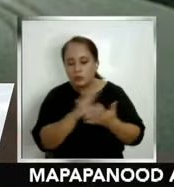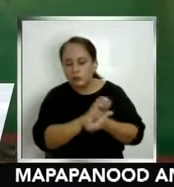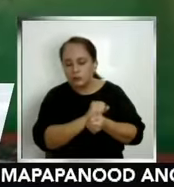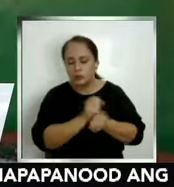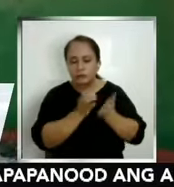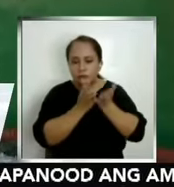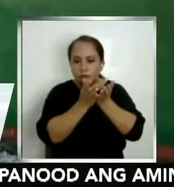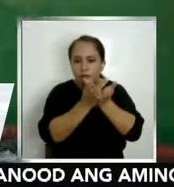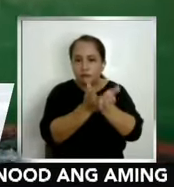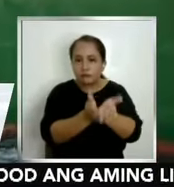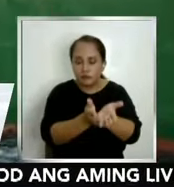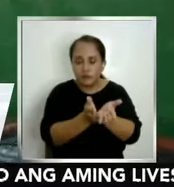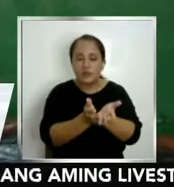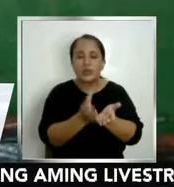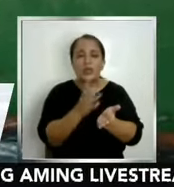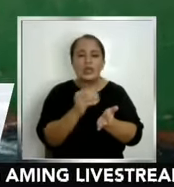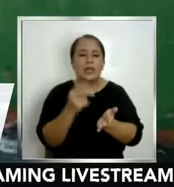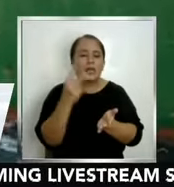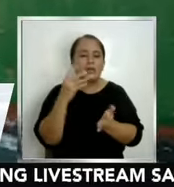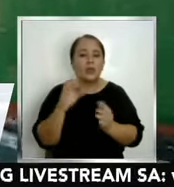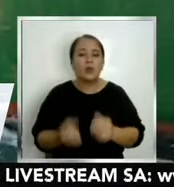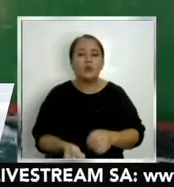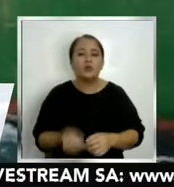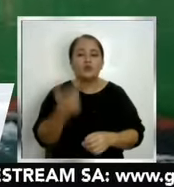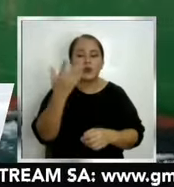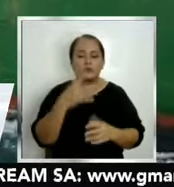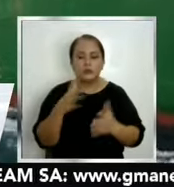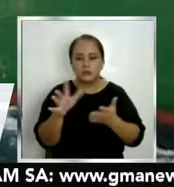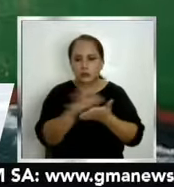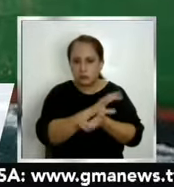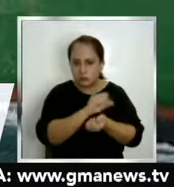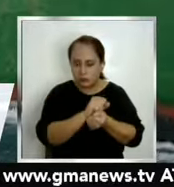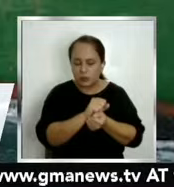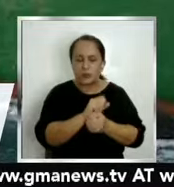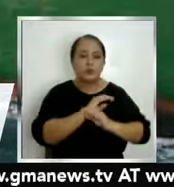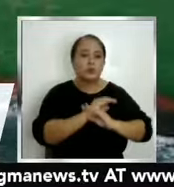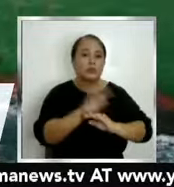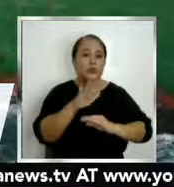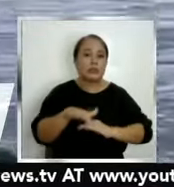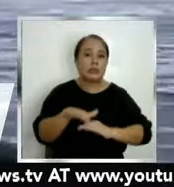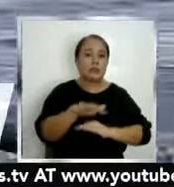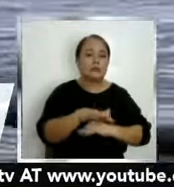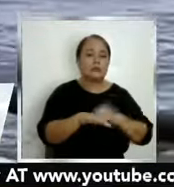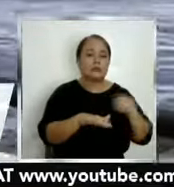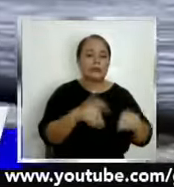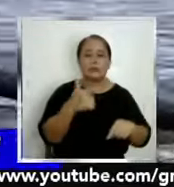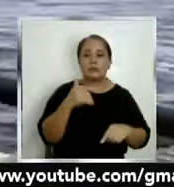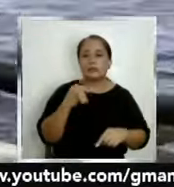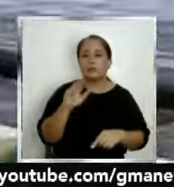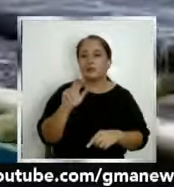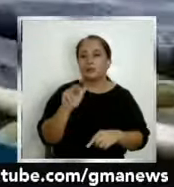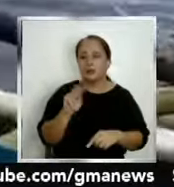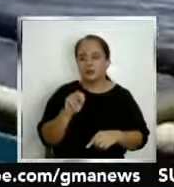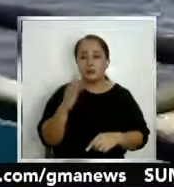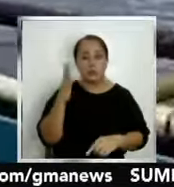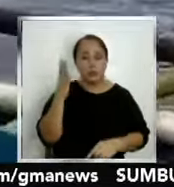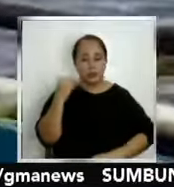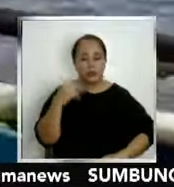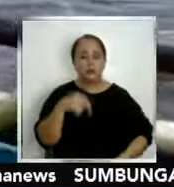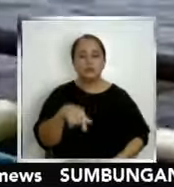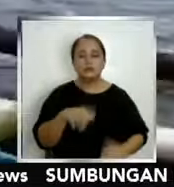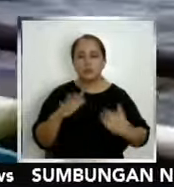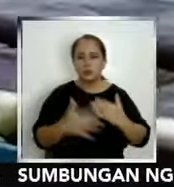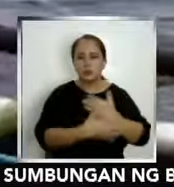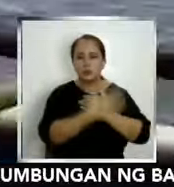reefs at kung magkano ang aabuting danyos. Protected area pa naman ang Giwan. because of the waves and the current